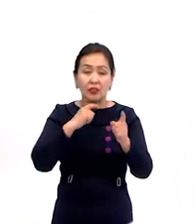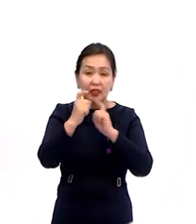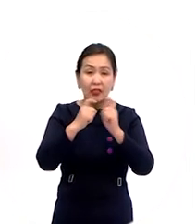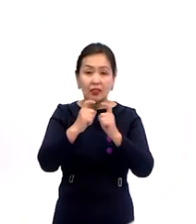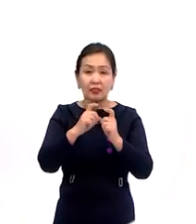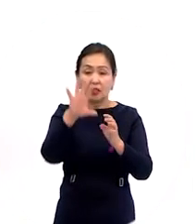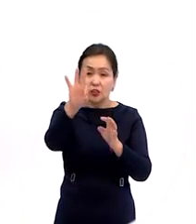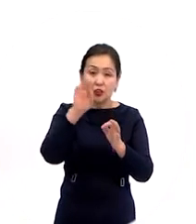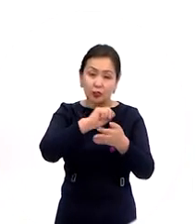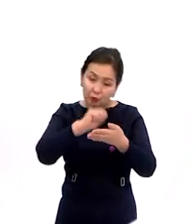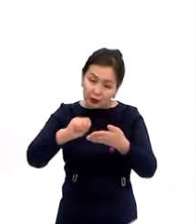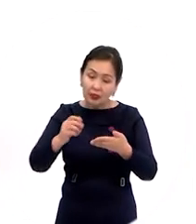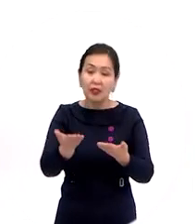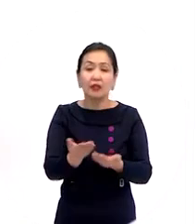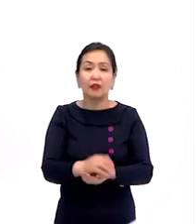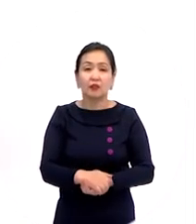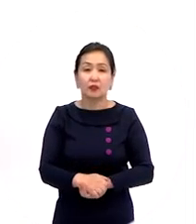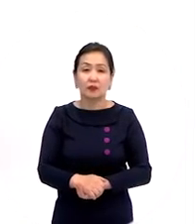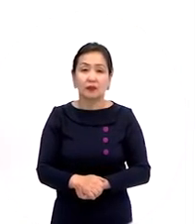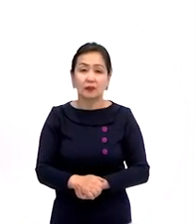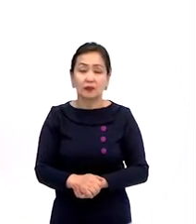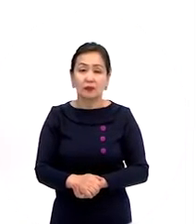ярилцаад сонгоод бичээрэй.